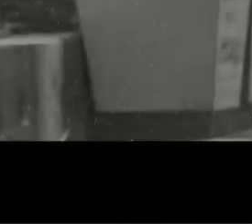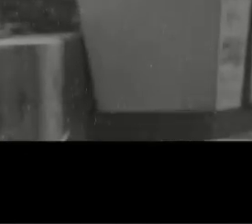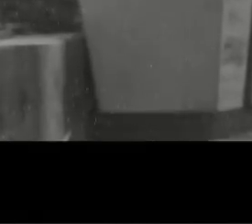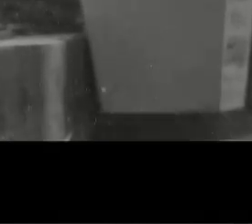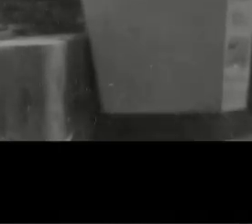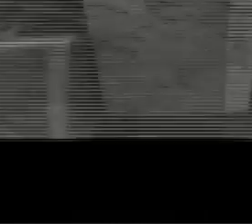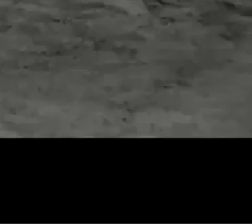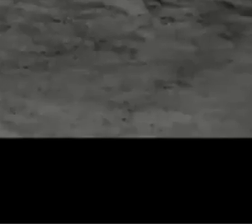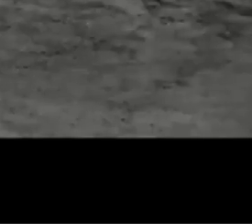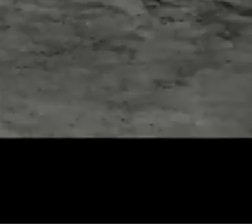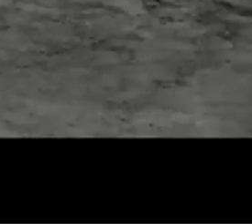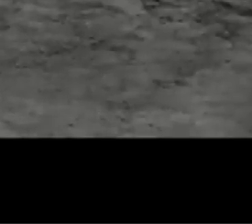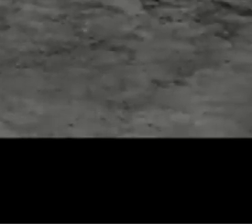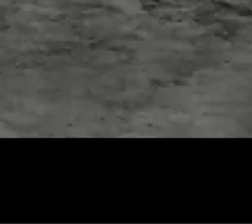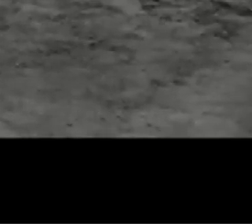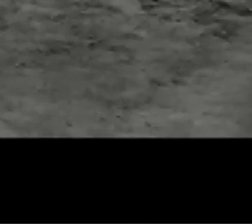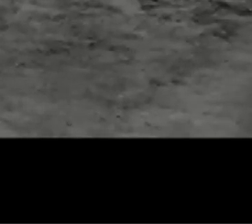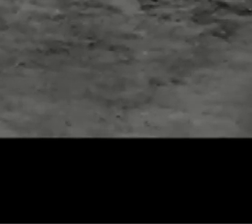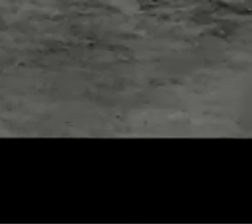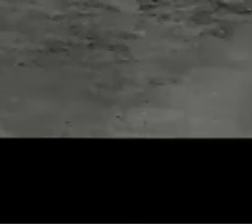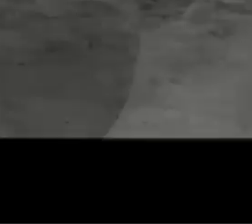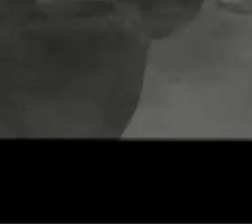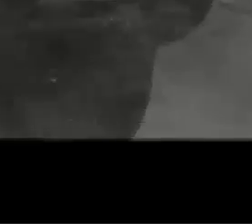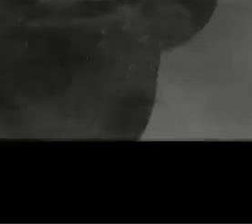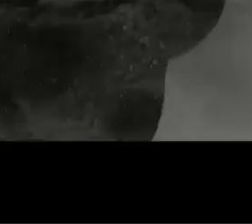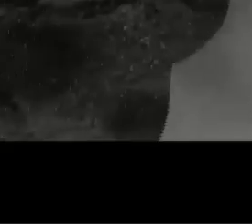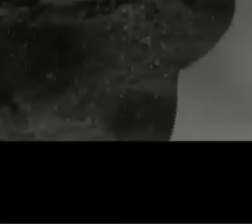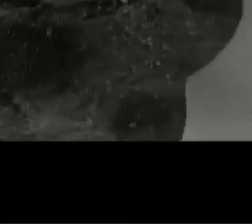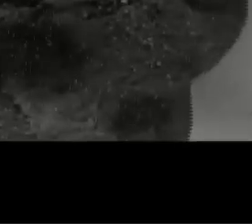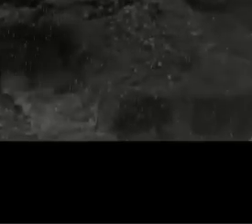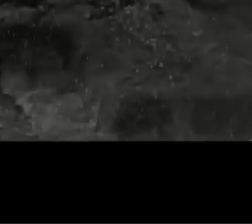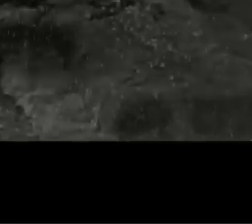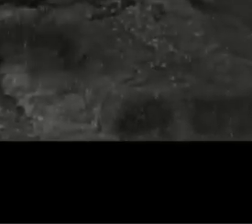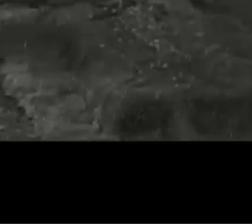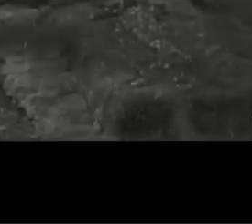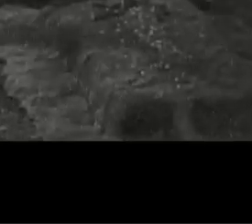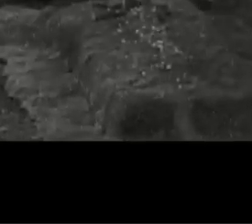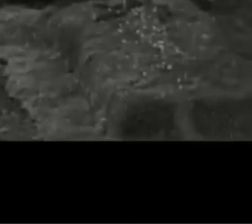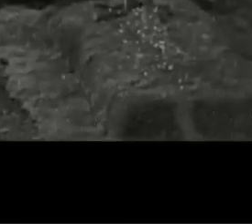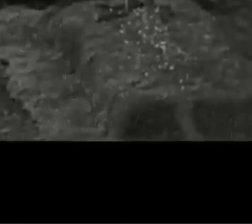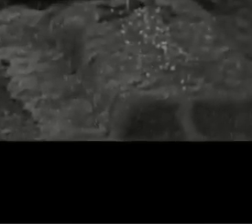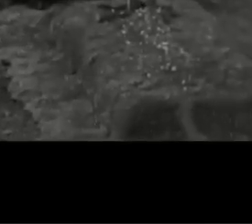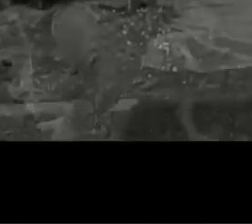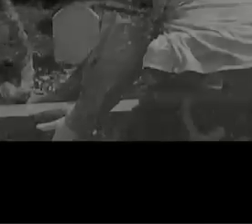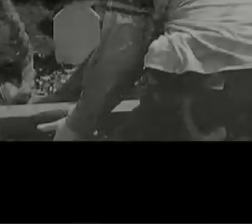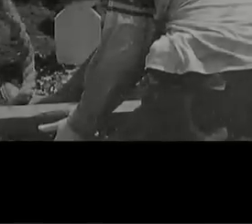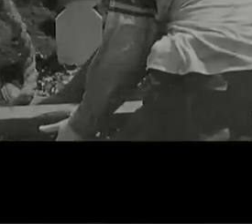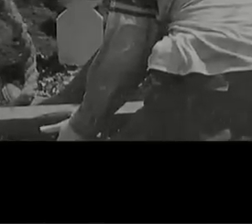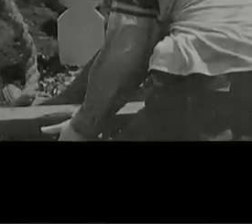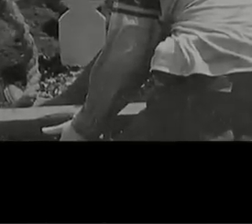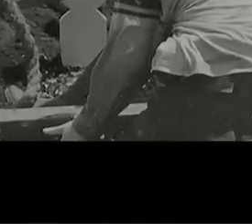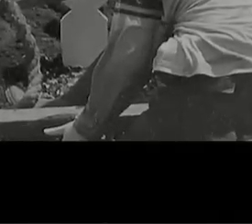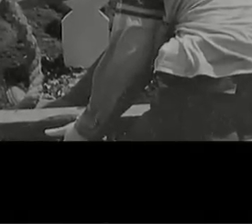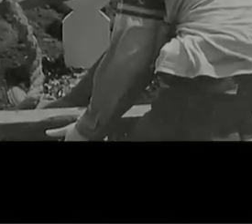Tidak satu, tidak dua, mereka pergi bergerombol dalam gelombang bernama